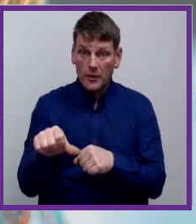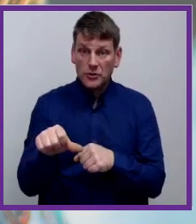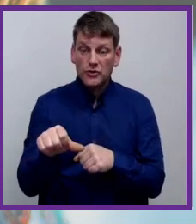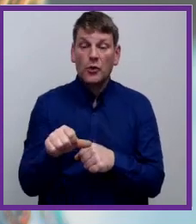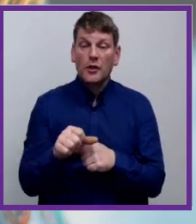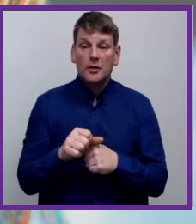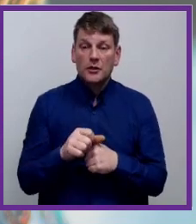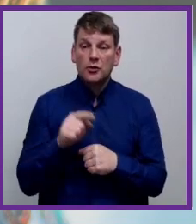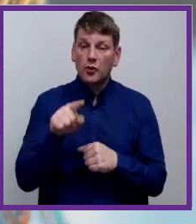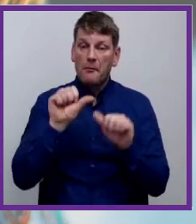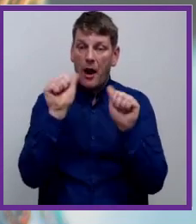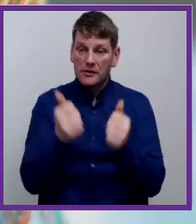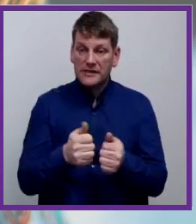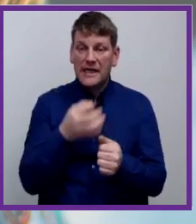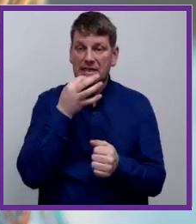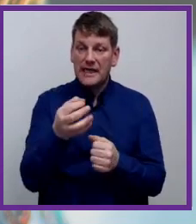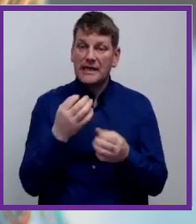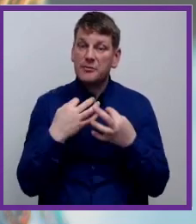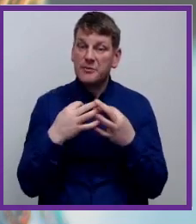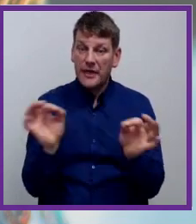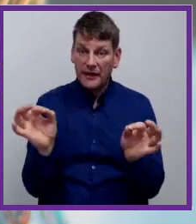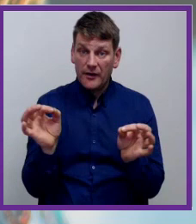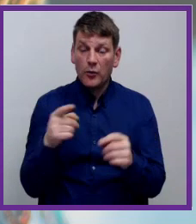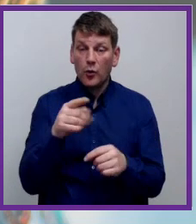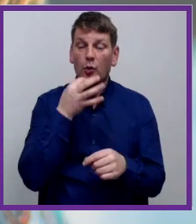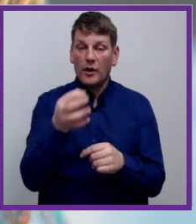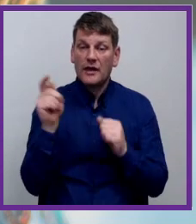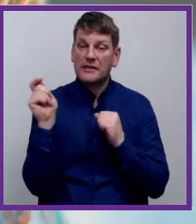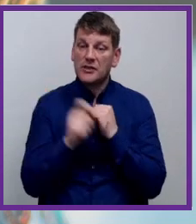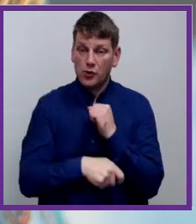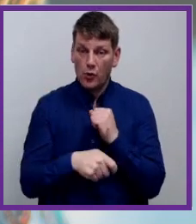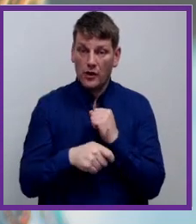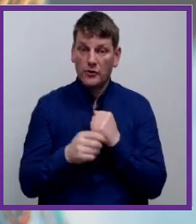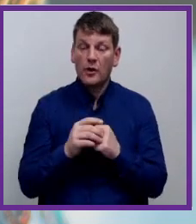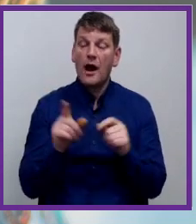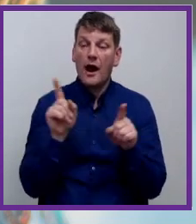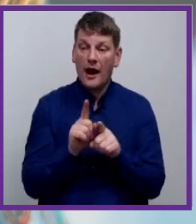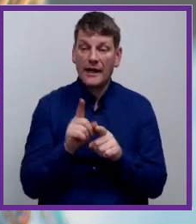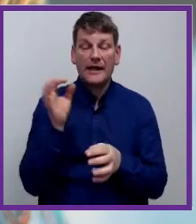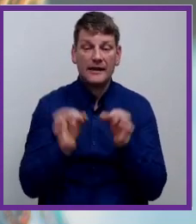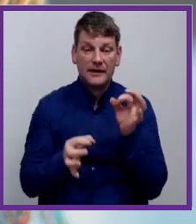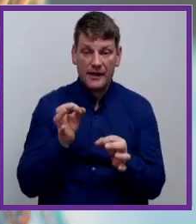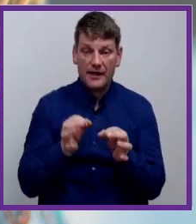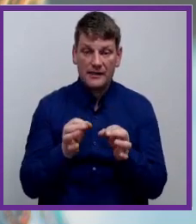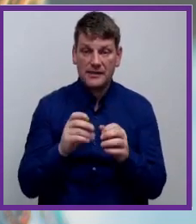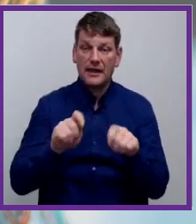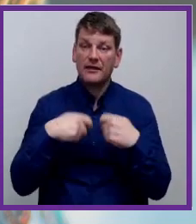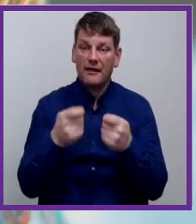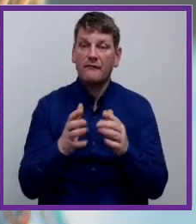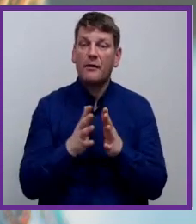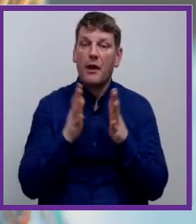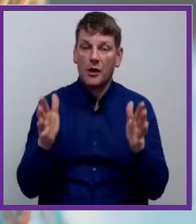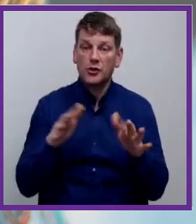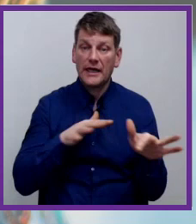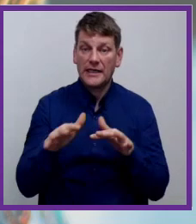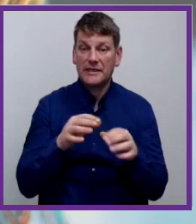šo mākslinieckās izteiksmes brīvību un noteikt sodu. Arī tiesa deva plašu